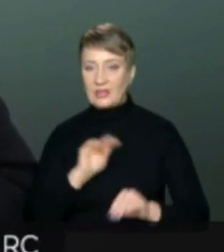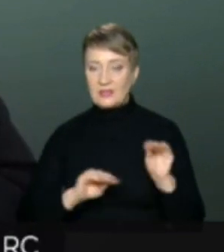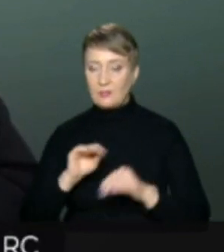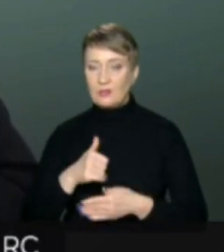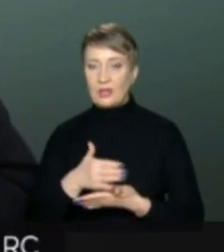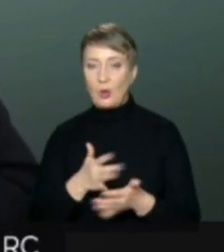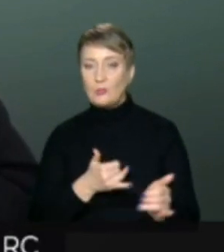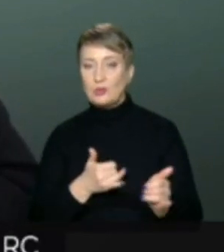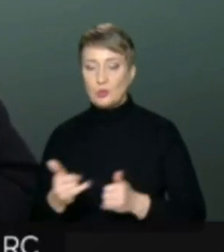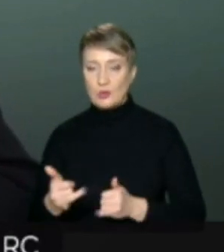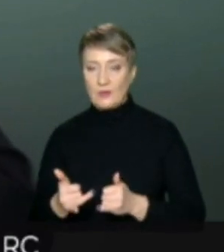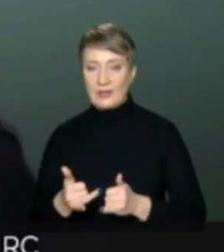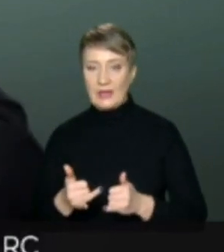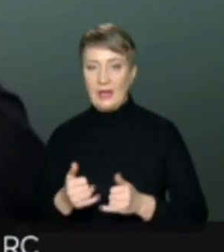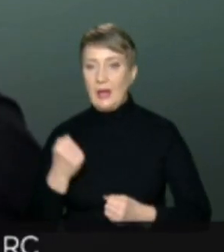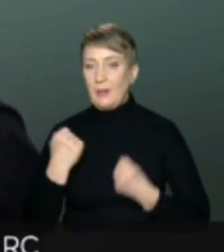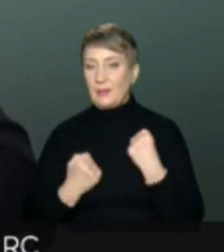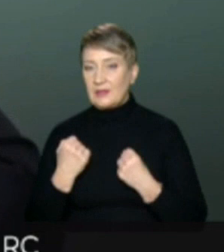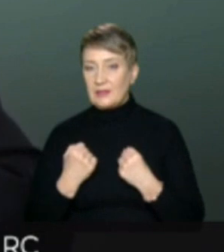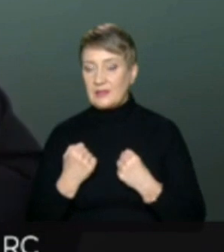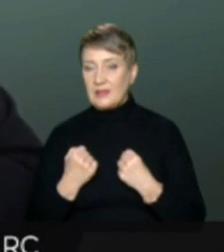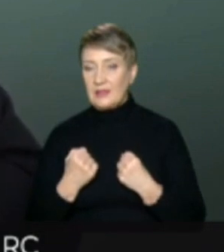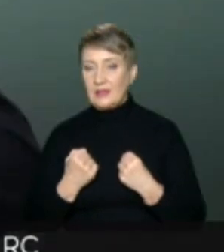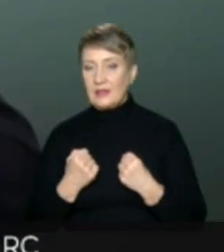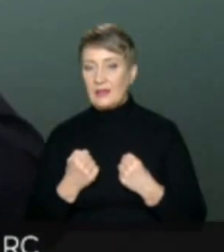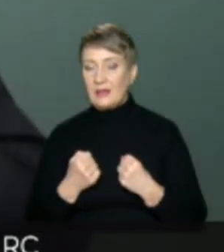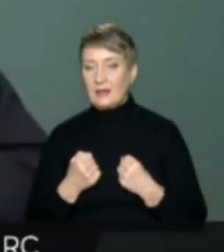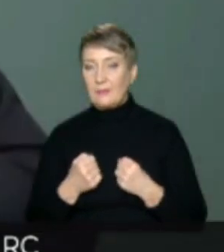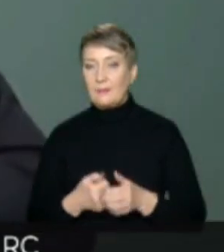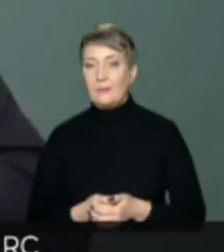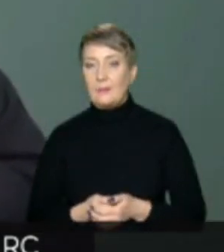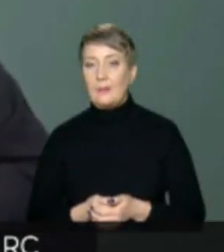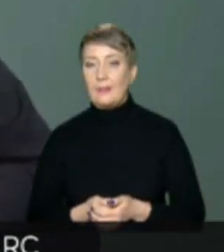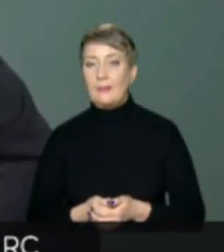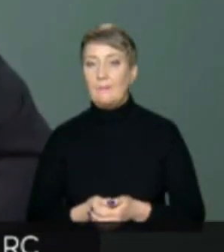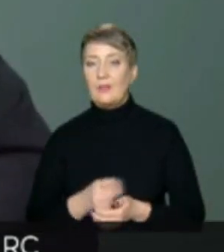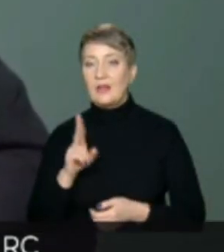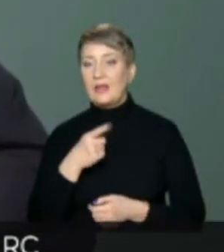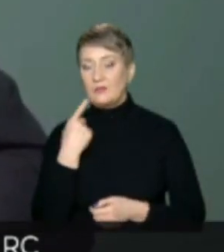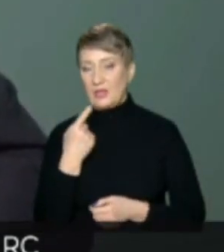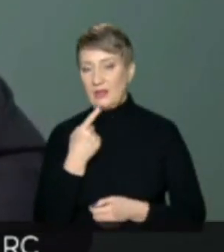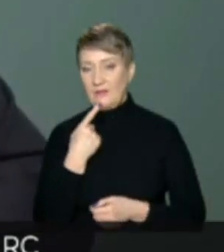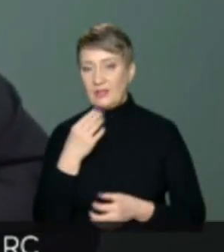этих бронетранспортеров, поэтому их перестали там применять. Как